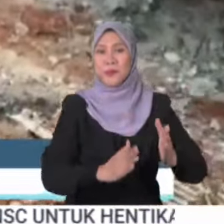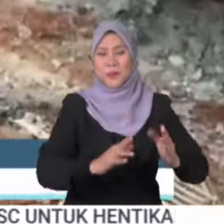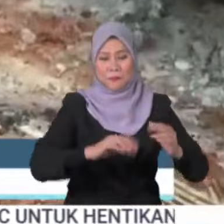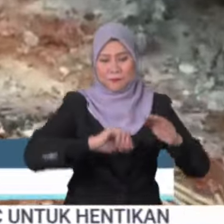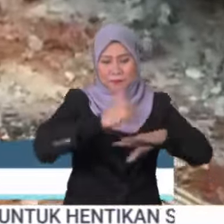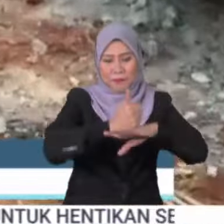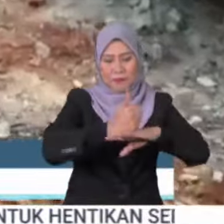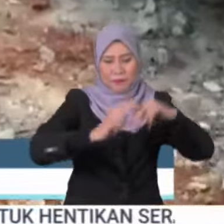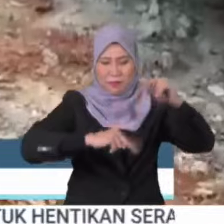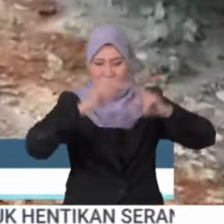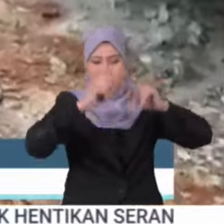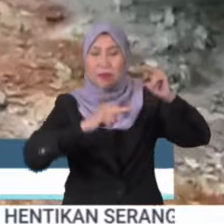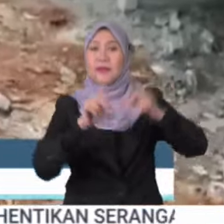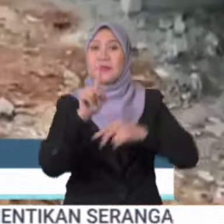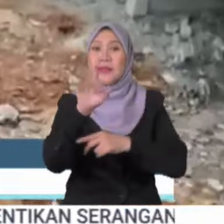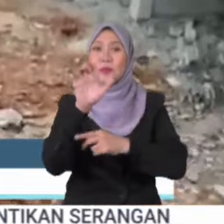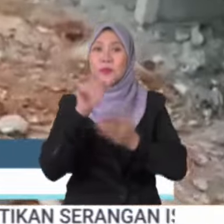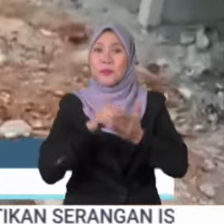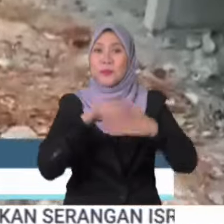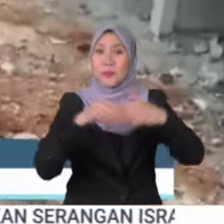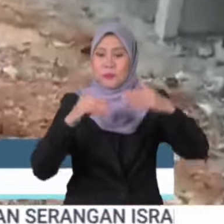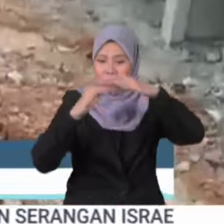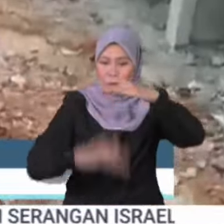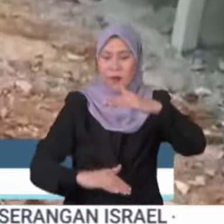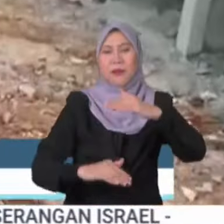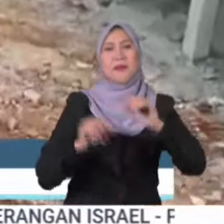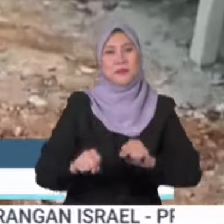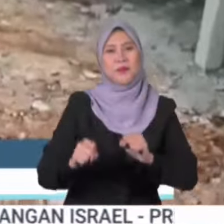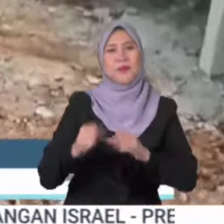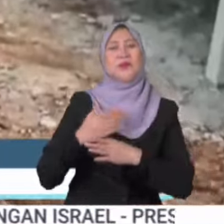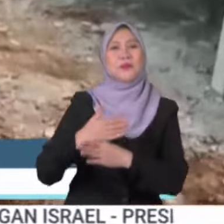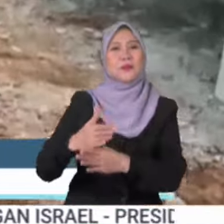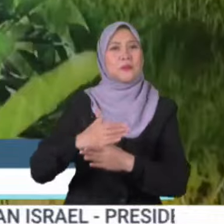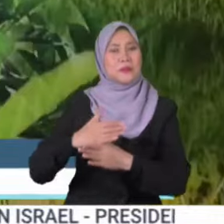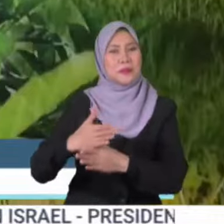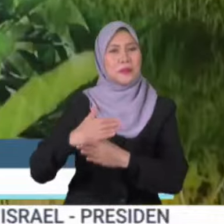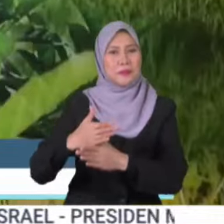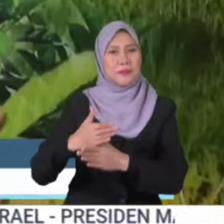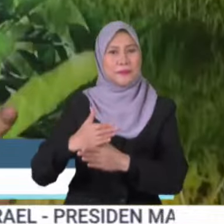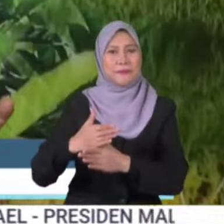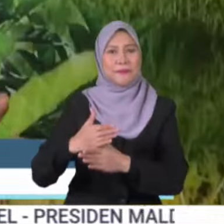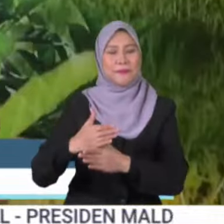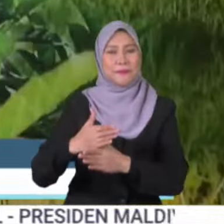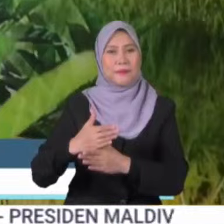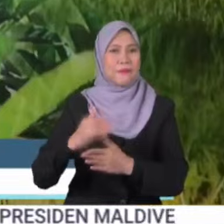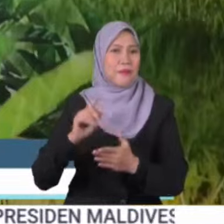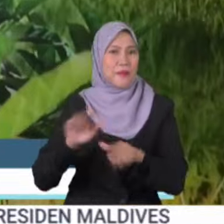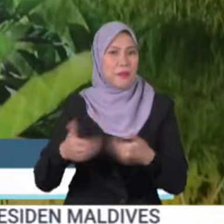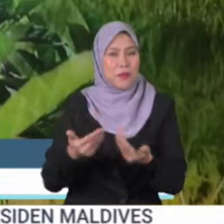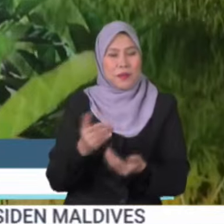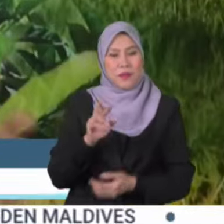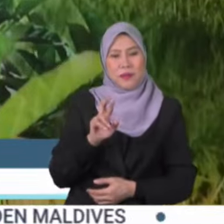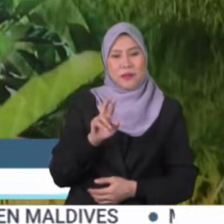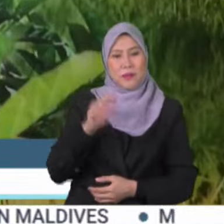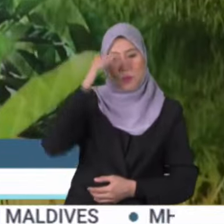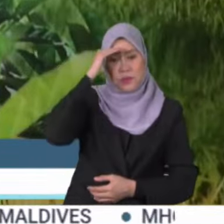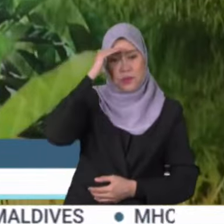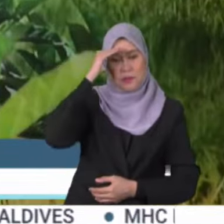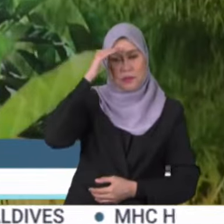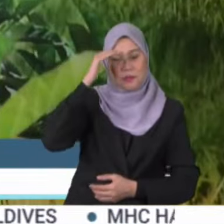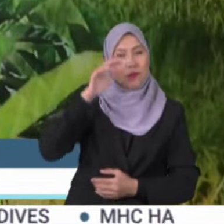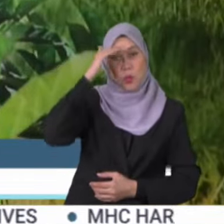rumah yang harga RM100,000 ke bawah. Kita di Johor ni bersedialah untuk berkongsi apa yang konsep RTBJ ni, rumah